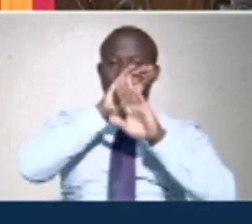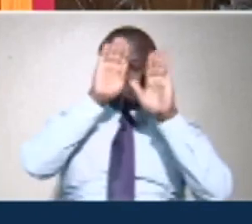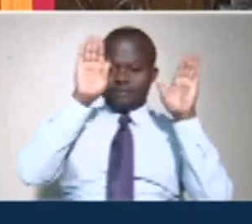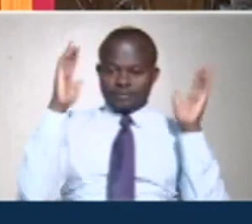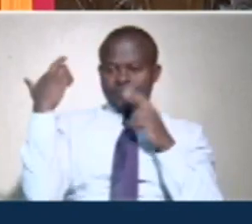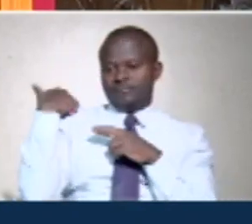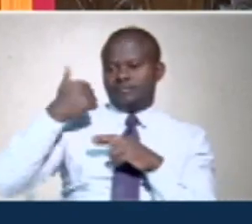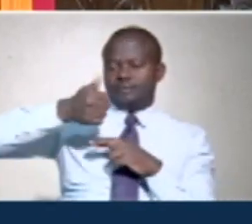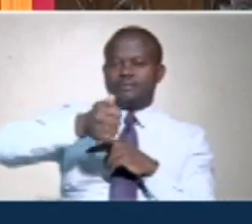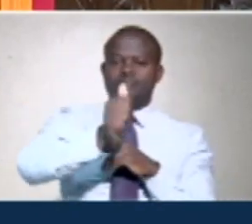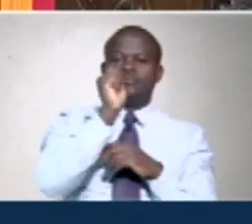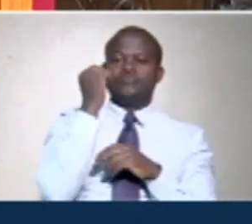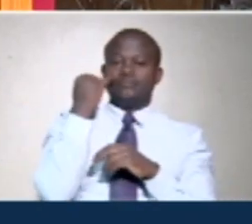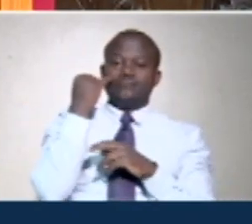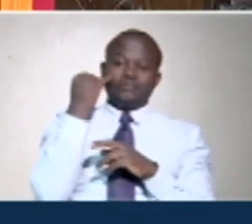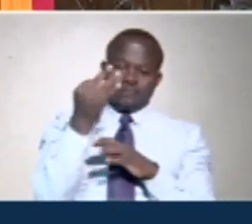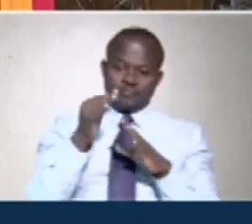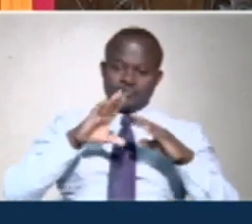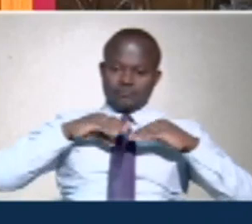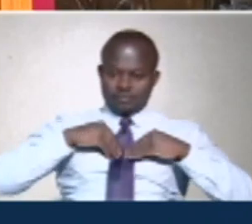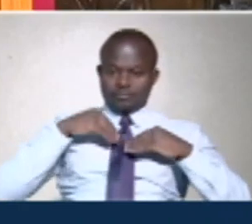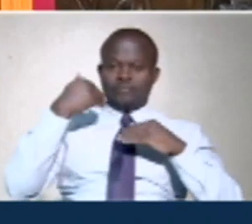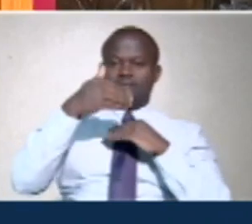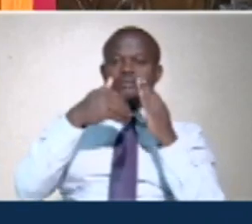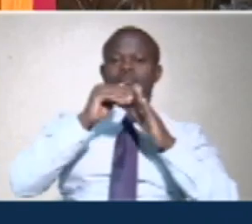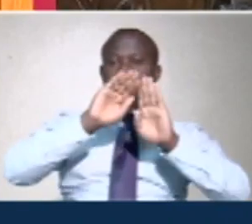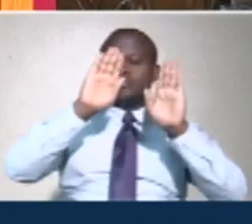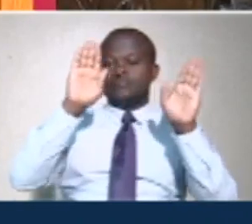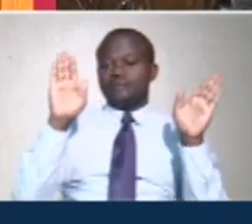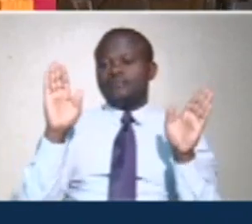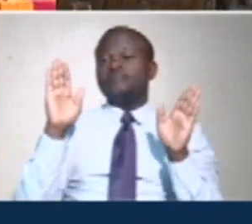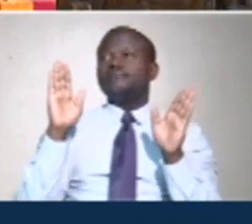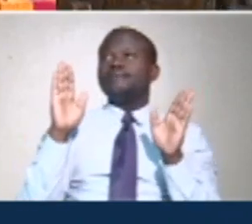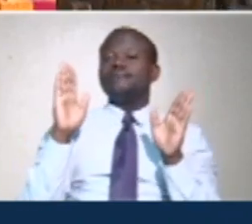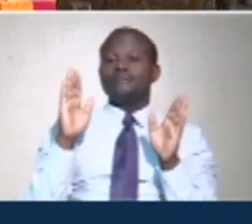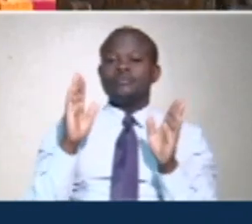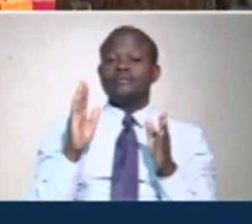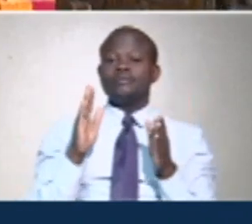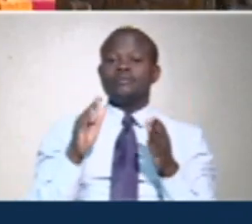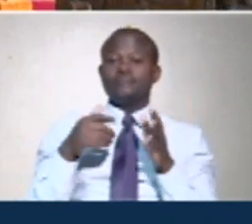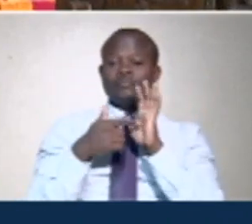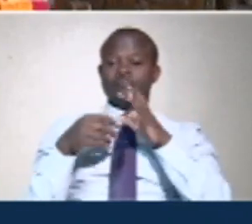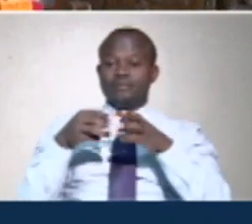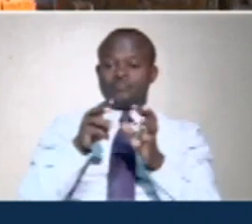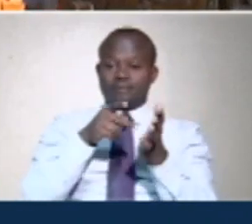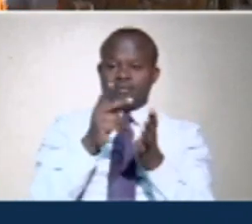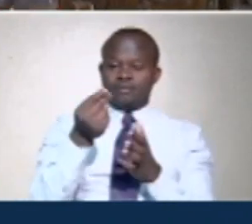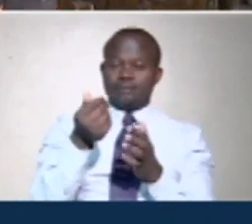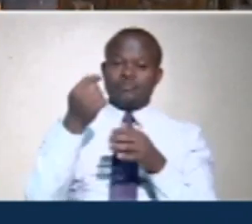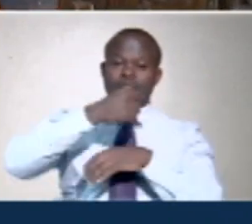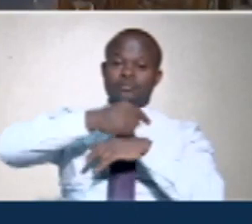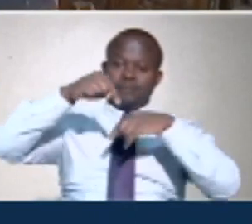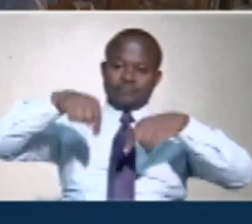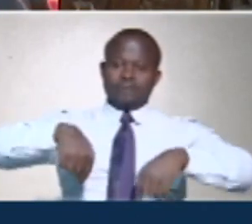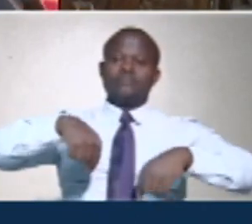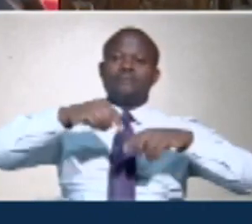inshingano zabo niba rero wemera ko bagenda basobanukira inshingano zabo cyane cyane ko bigaragara mu mafaranga batanga uyu munsi n'uburyo bayatangamo igihe kiba kigeze